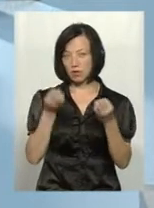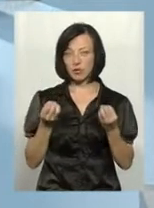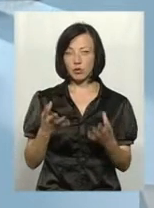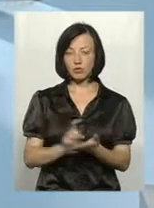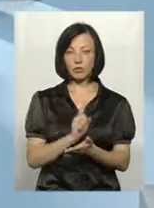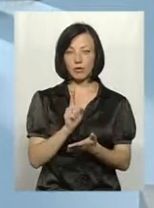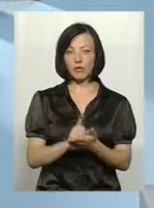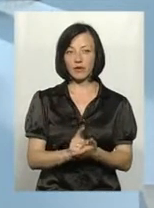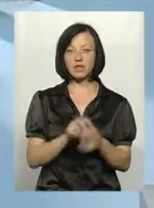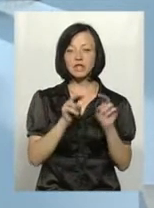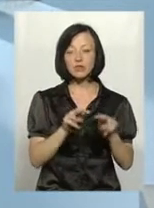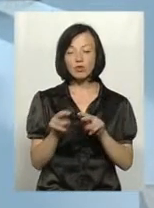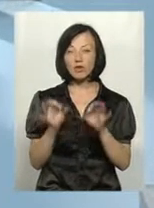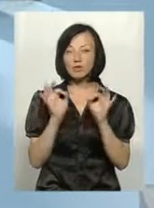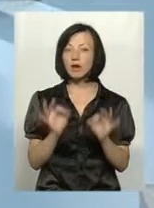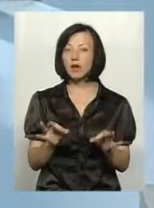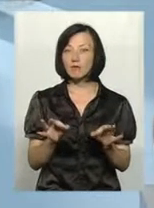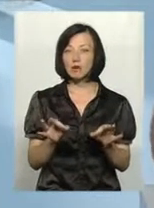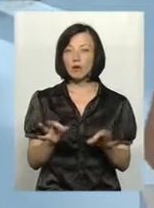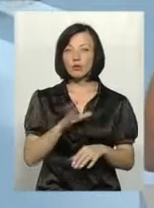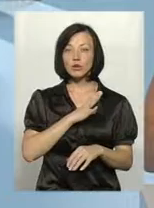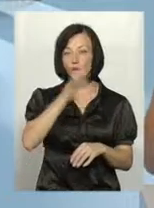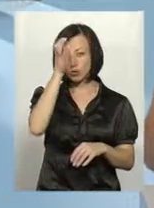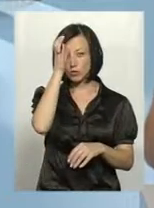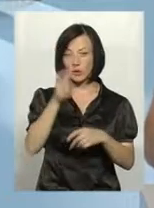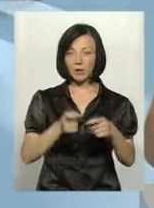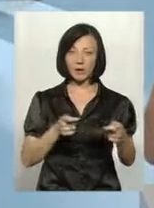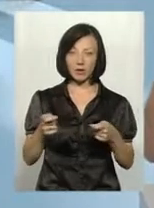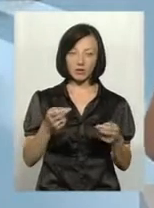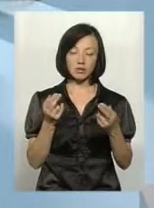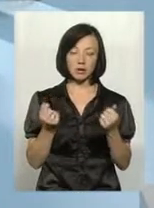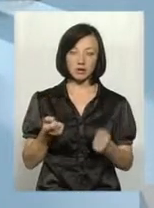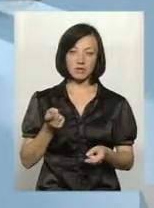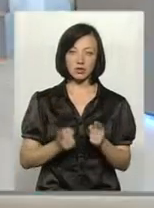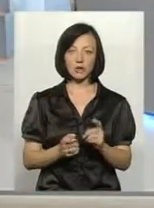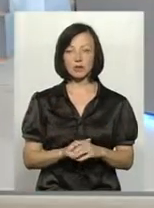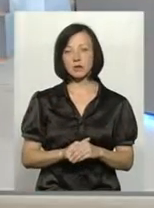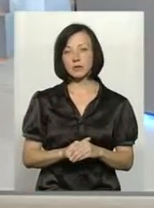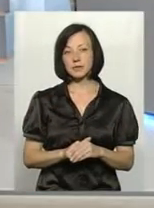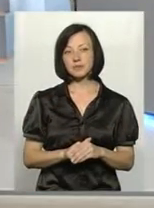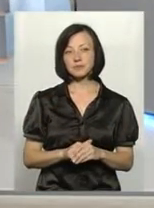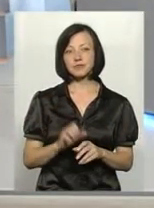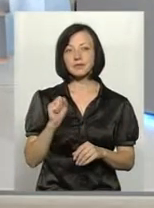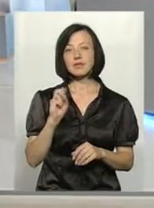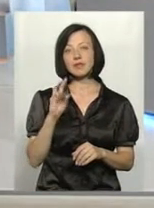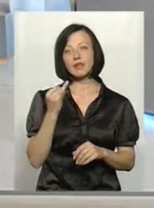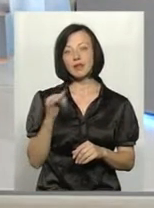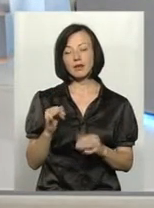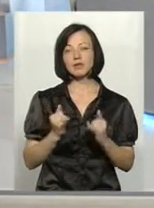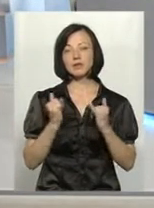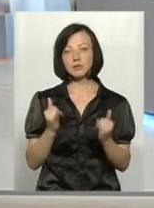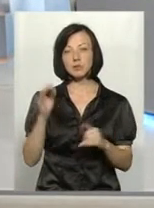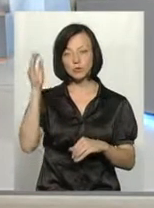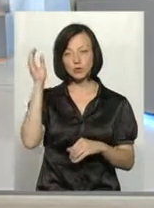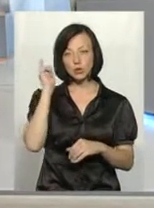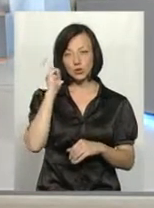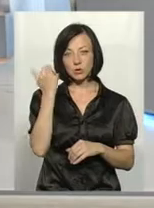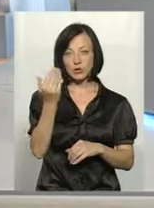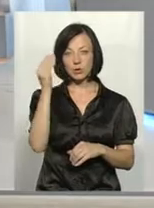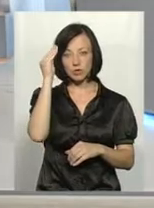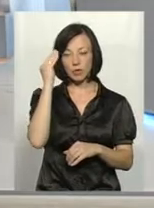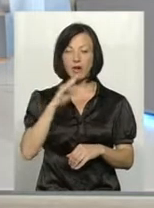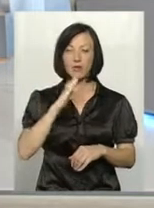повинна слідкувати і правильно бути розумним регулятором? Так, звичайно. Пане Андрію, хочеться почути вашу думку. Моя особиста думка,